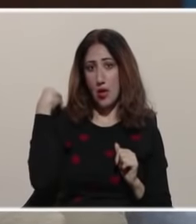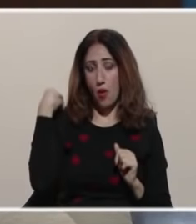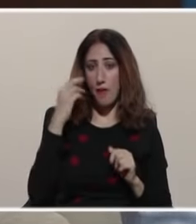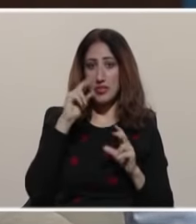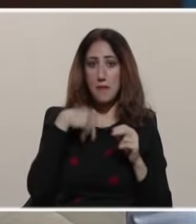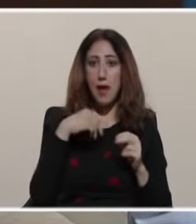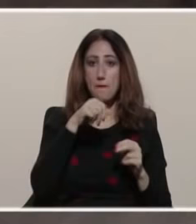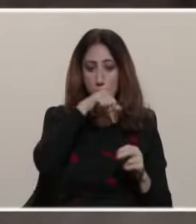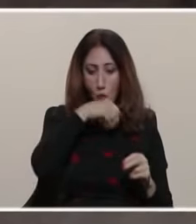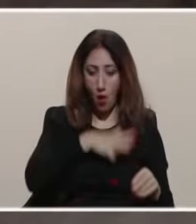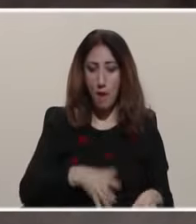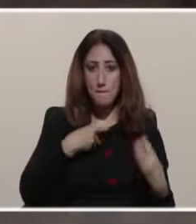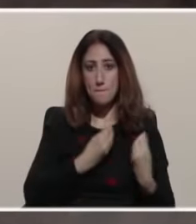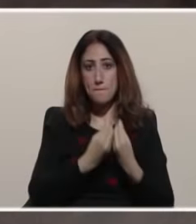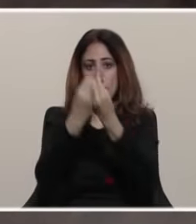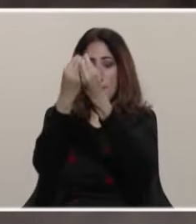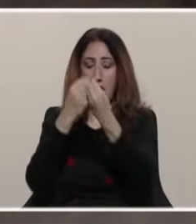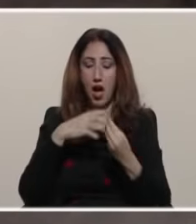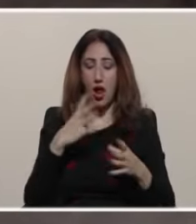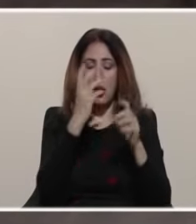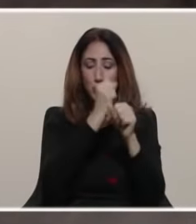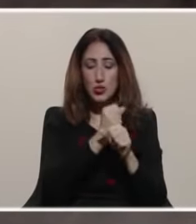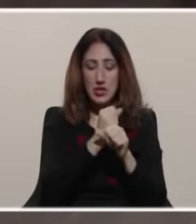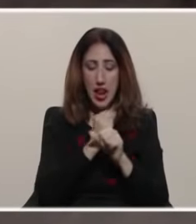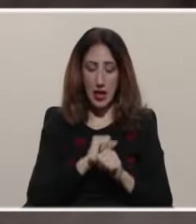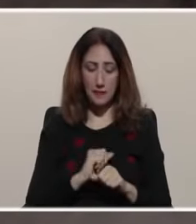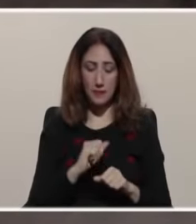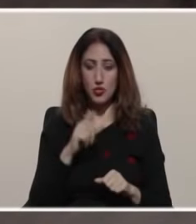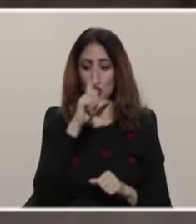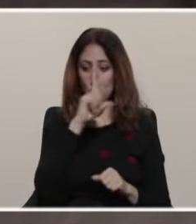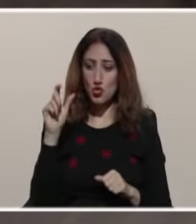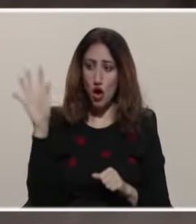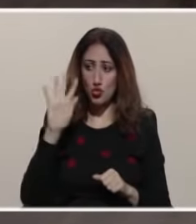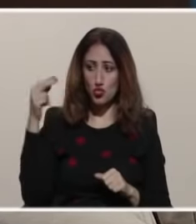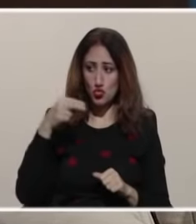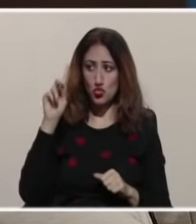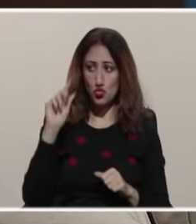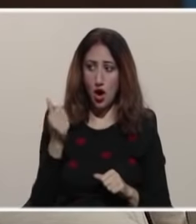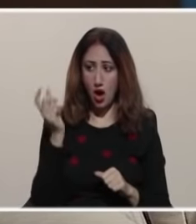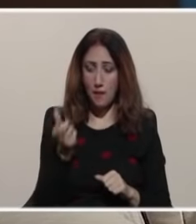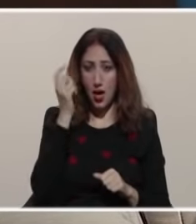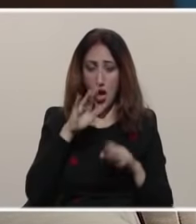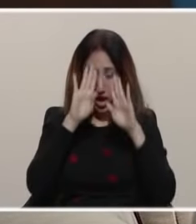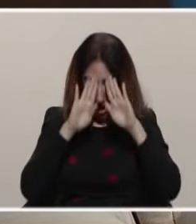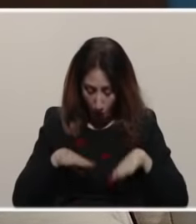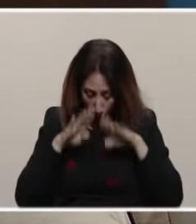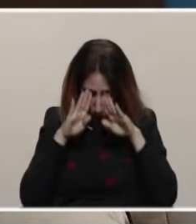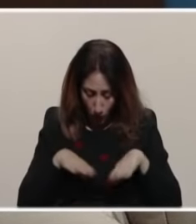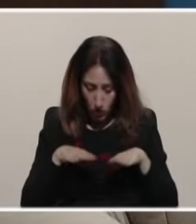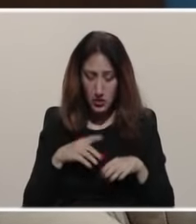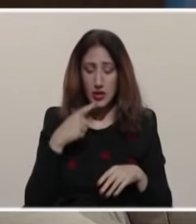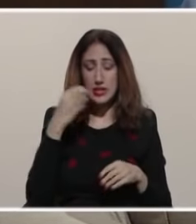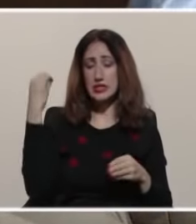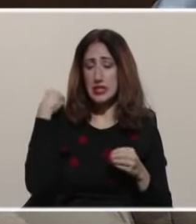مع سيدنا النبي محمد صلى الله عليه وسلم. فشهر شعبان كده، اللي يعبد ربنا في شهر شعبان ياخد